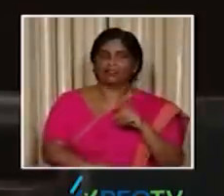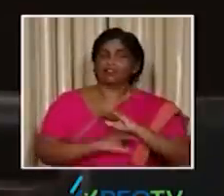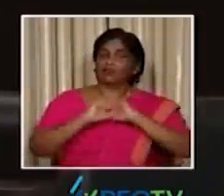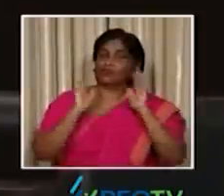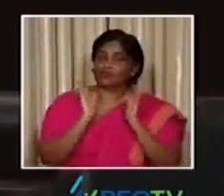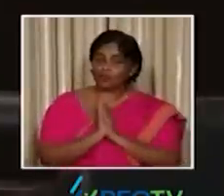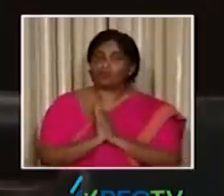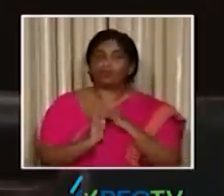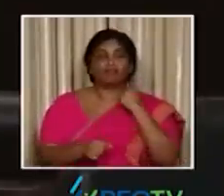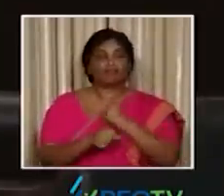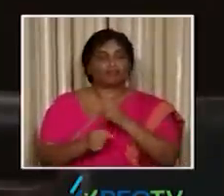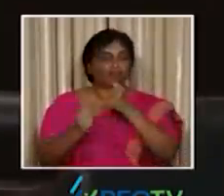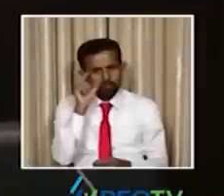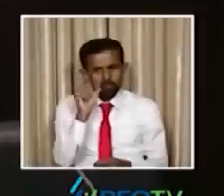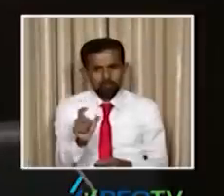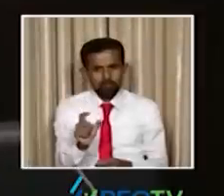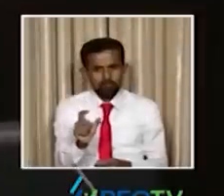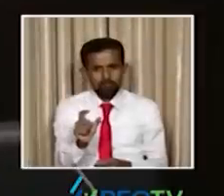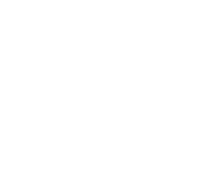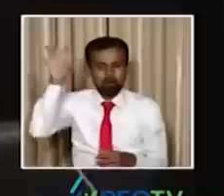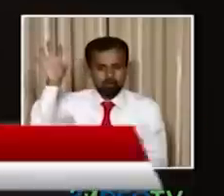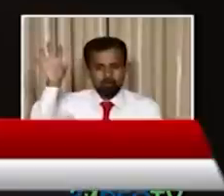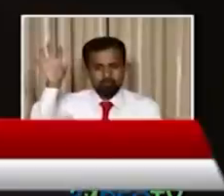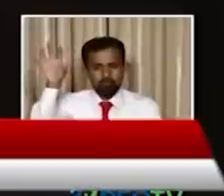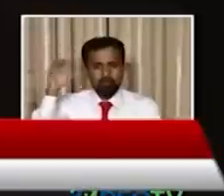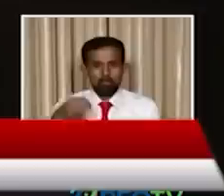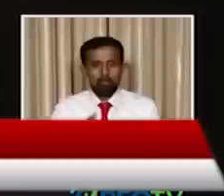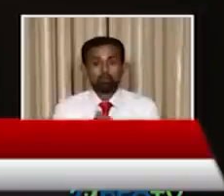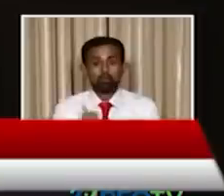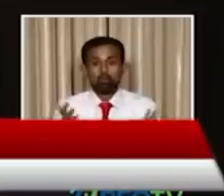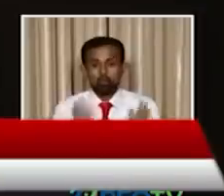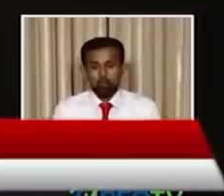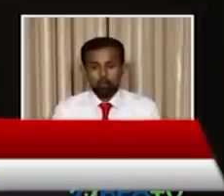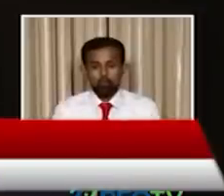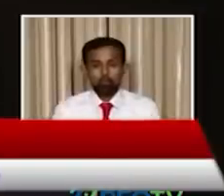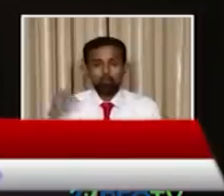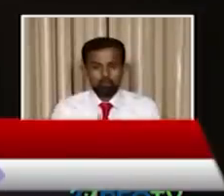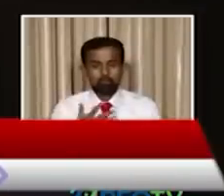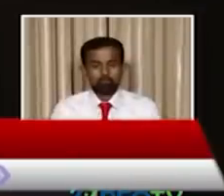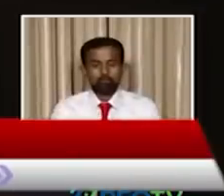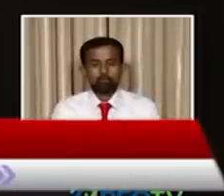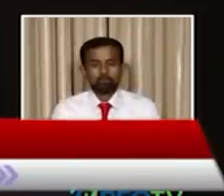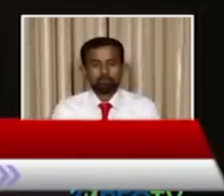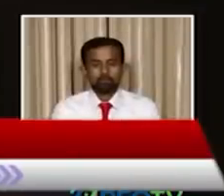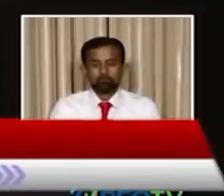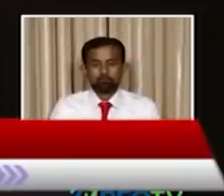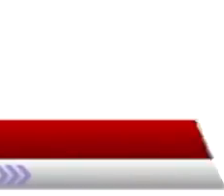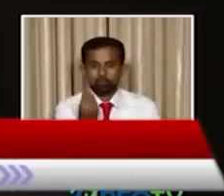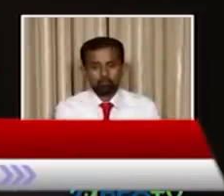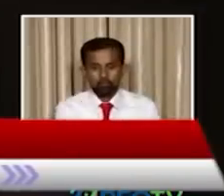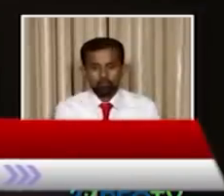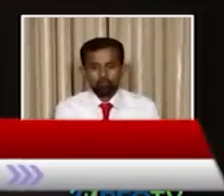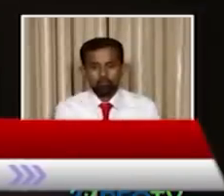ඔක්කොම වෙන්නේ මේ ආණ්ඩුවේ වැරද්ද නිසා කියලා කොයි හරි රටකින් අපේ ගුවන් තුඩුපලටත් ගුවන් යානා ගොඩබස්සලා වීසා නැතුව යන්න ඉඩ